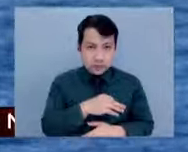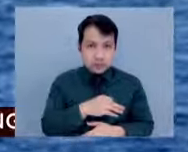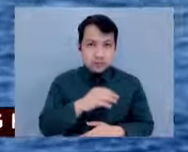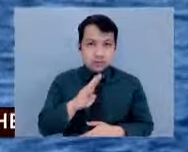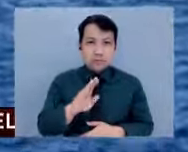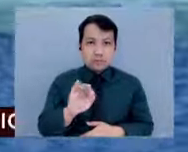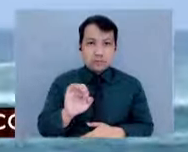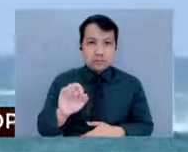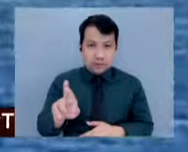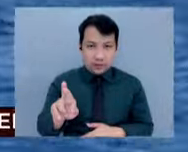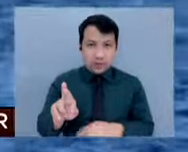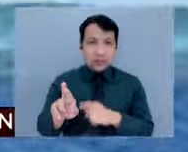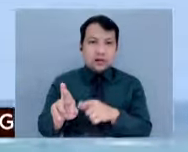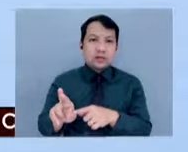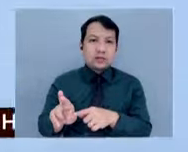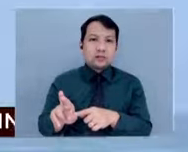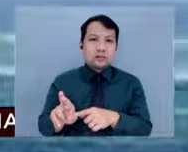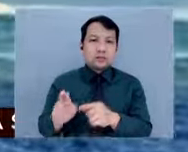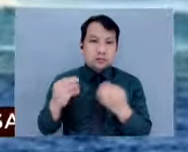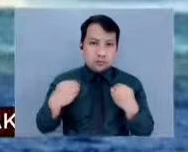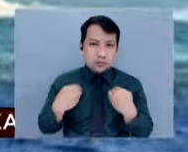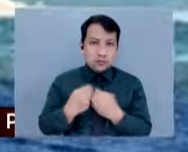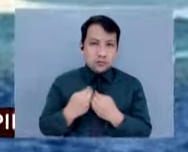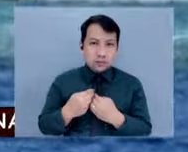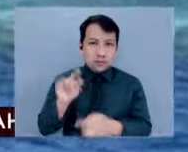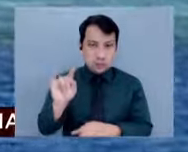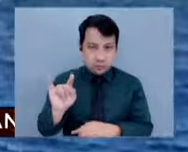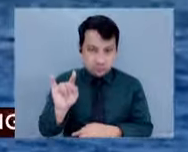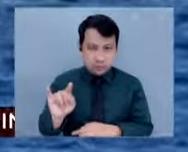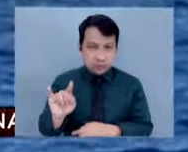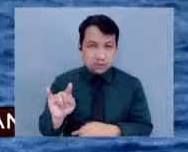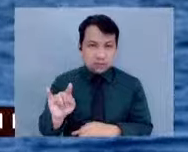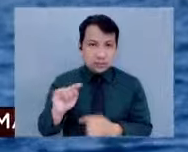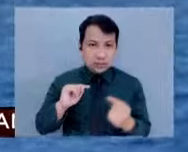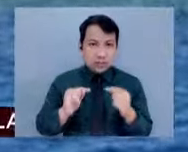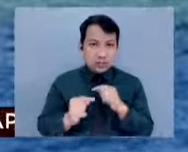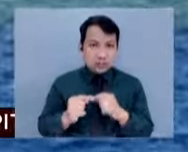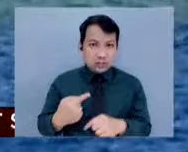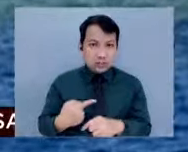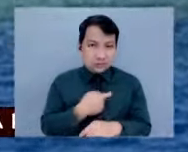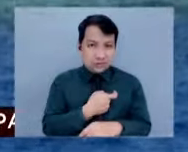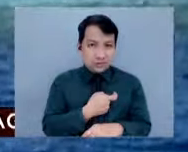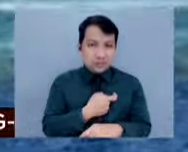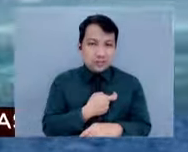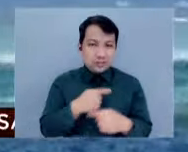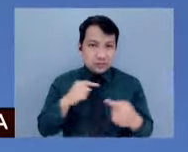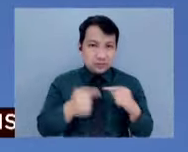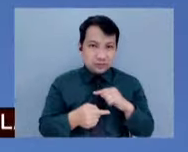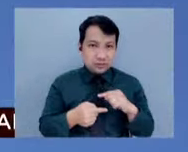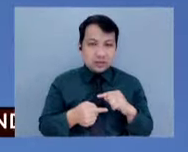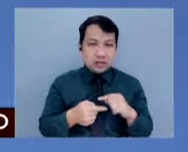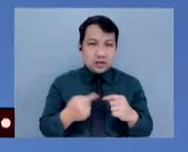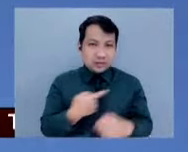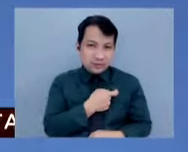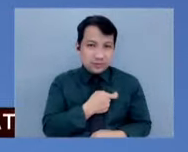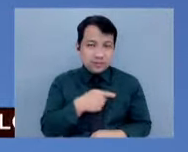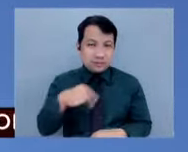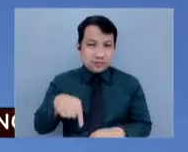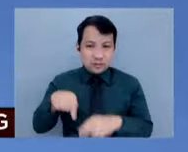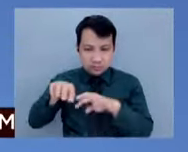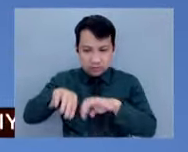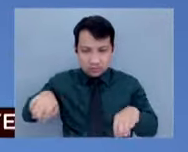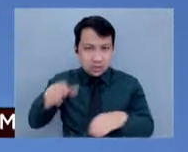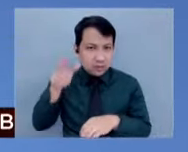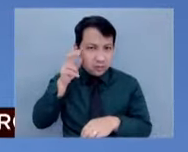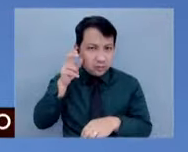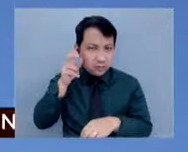o BFAR at miyembro ng media ang nasugatan sa insidente. Pati ang mga researcher divers nakarinig din daw ng